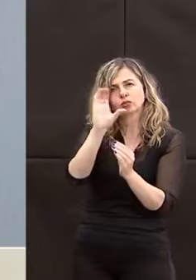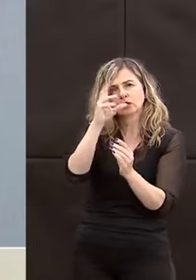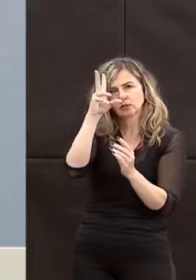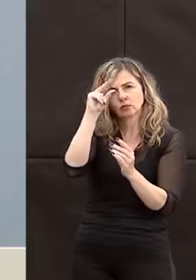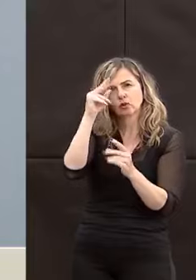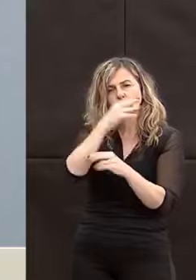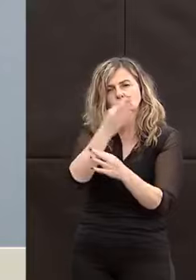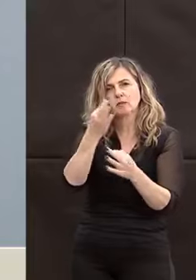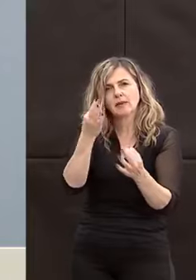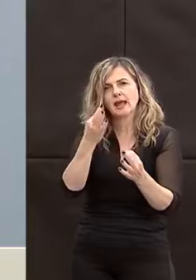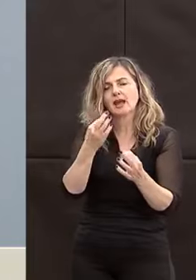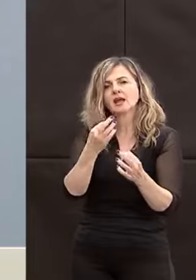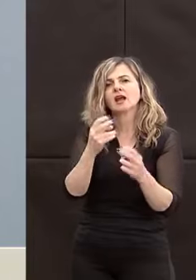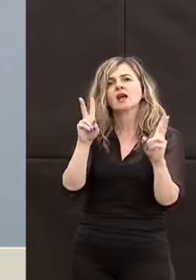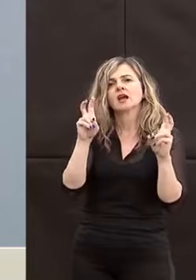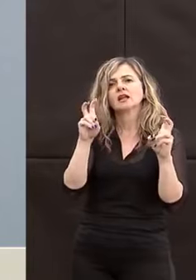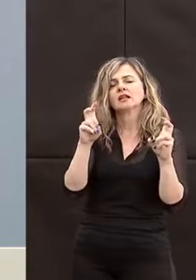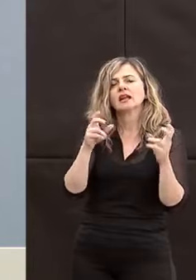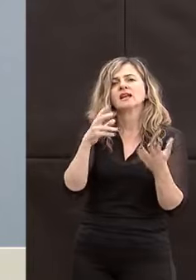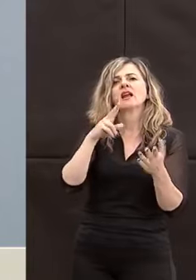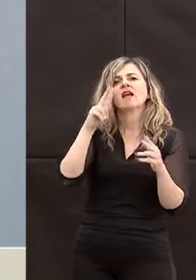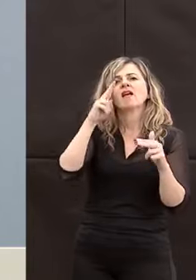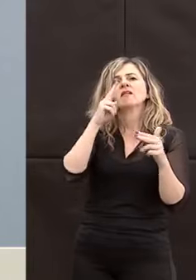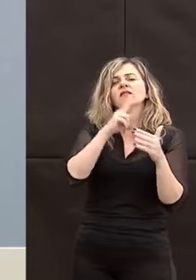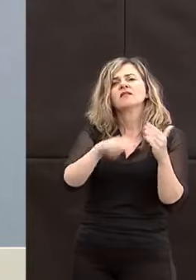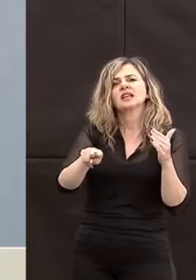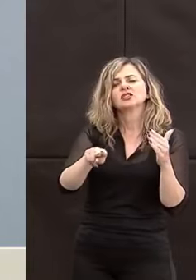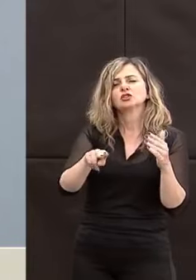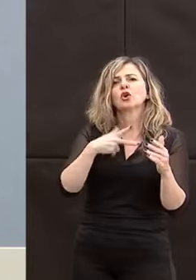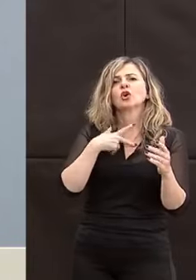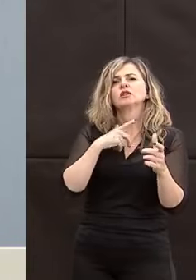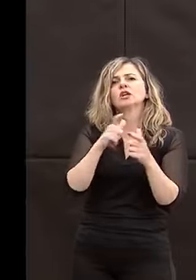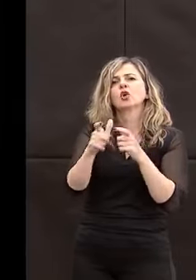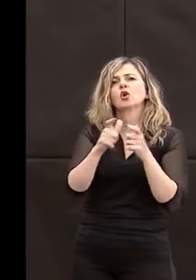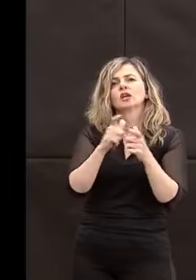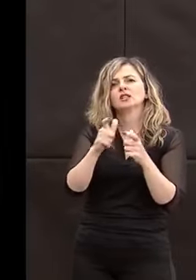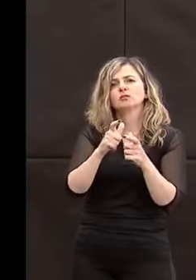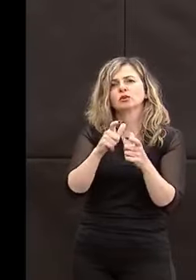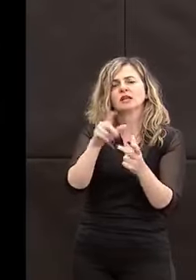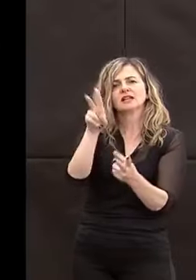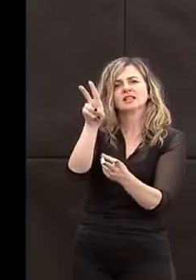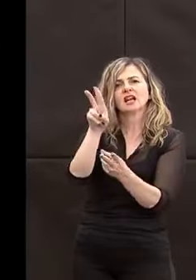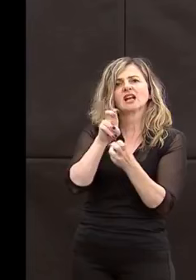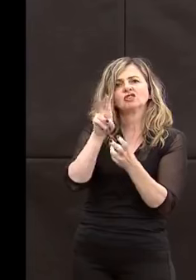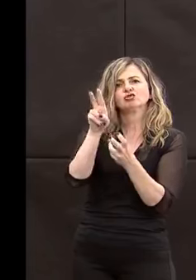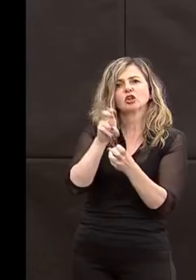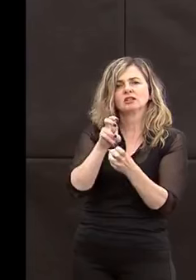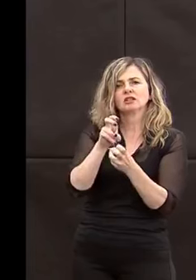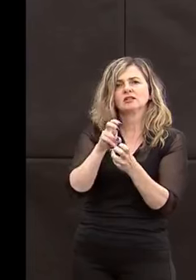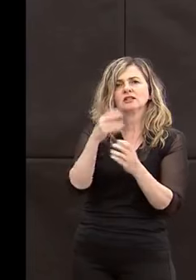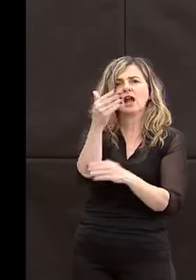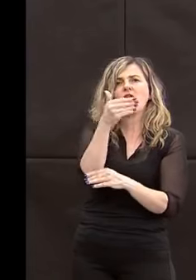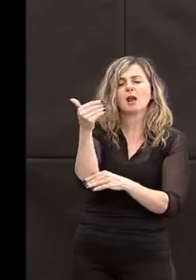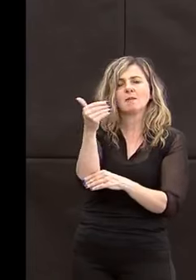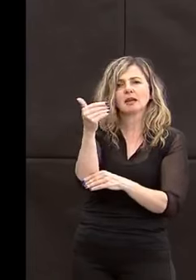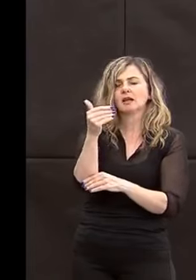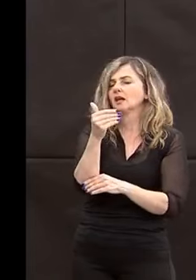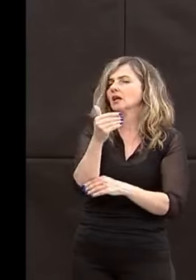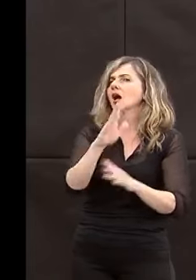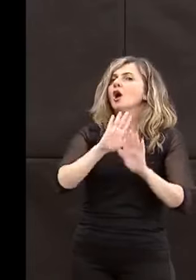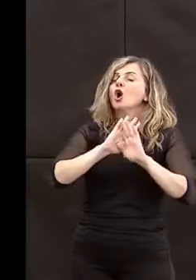bene che si chiama il cosiddetto visto di corrispondenza per la ricettività alberghiera è stata totalmente